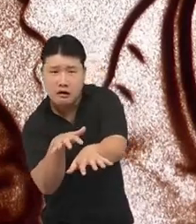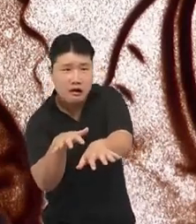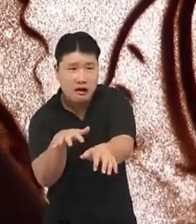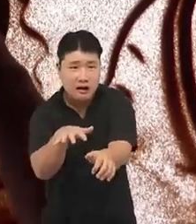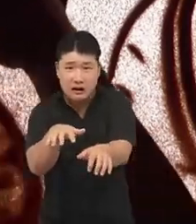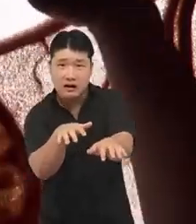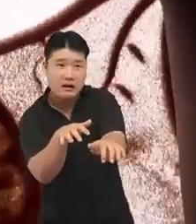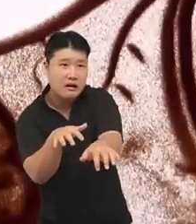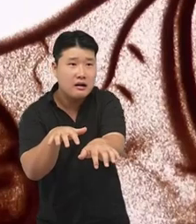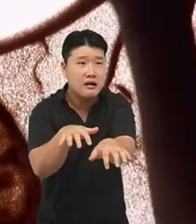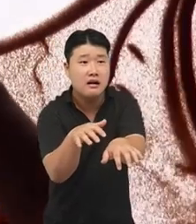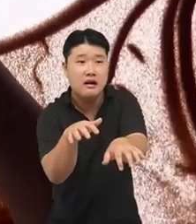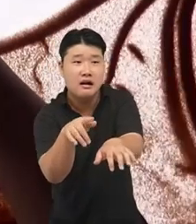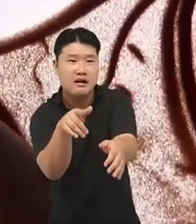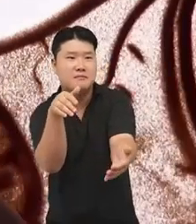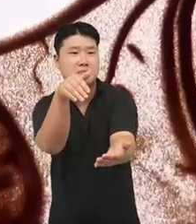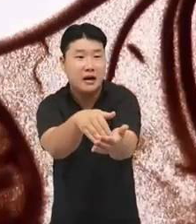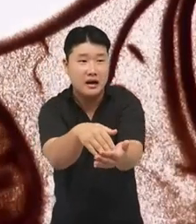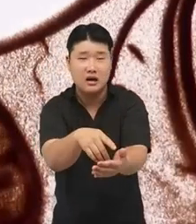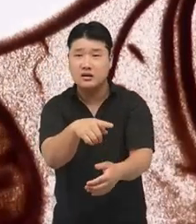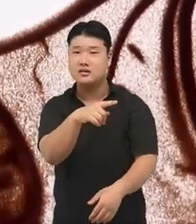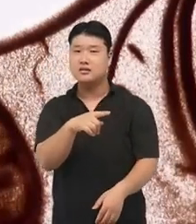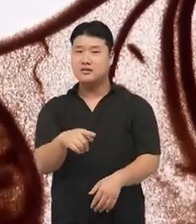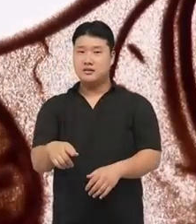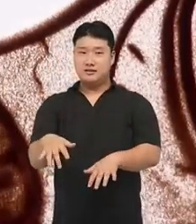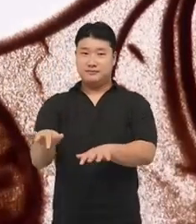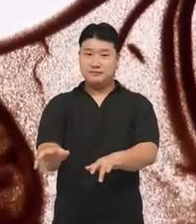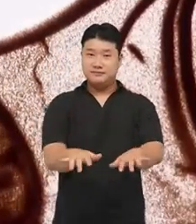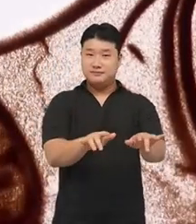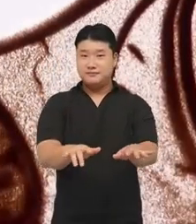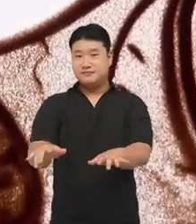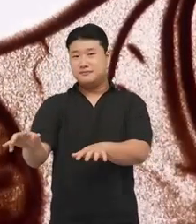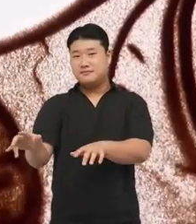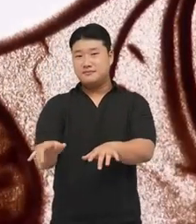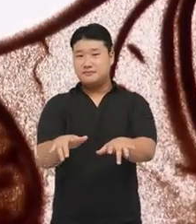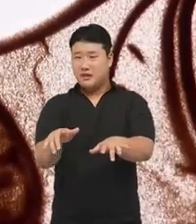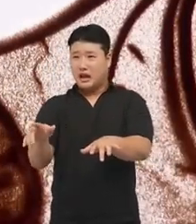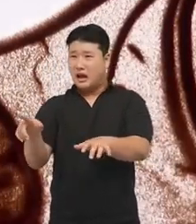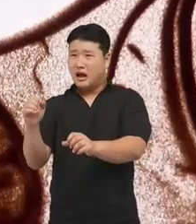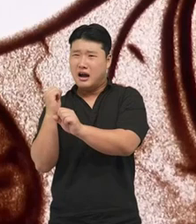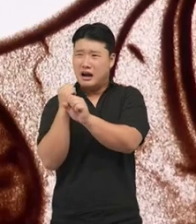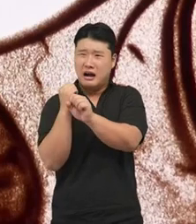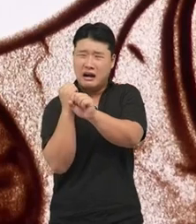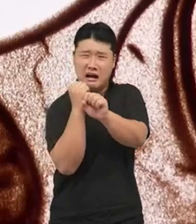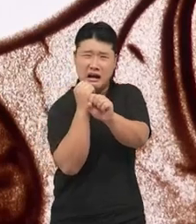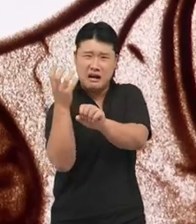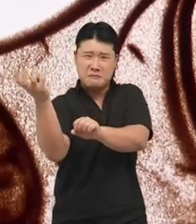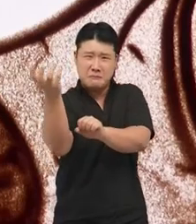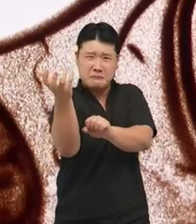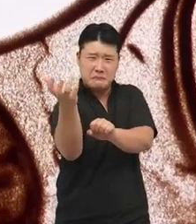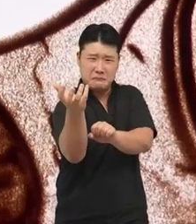따라와 구경을 하였어요. 피아노는 먼 길을 오느라 건반도 빠지고 줄도 엉클어져